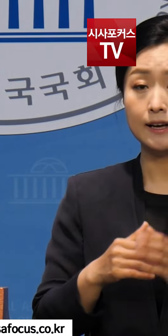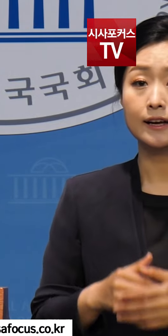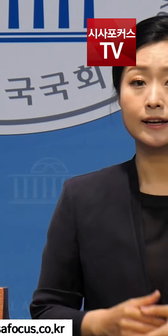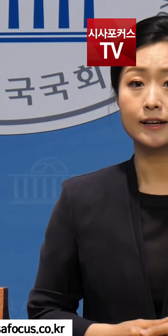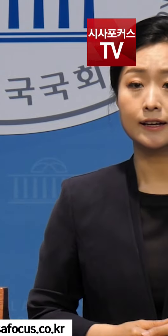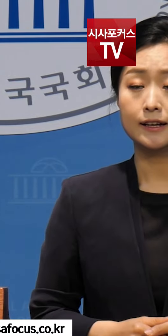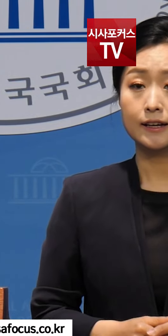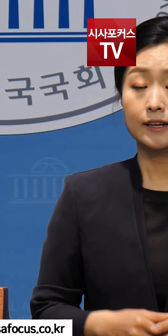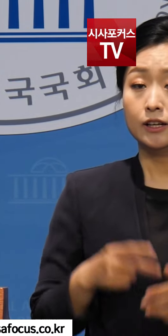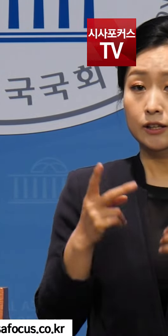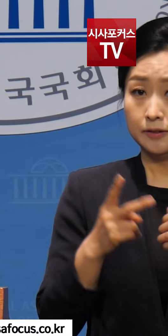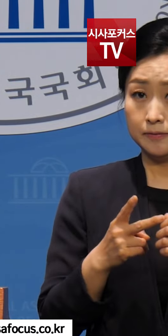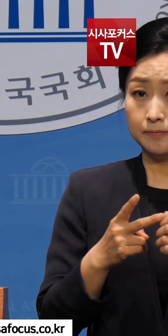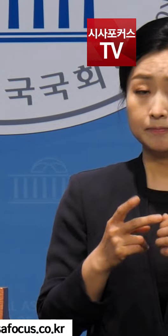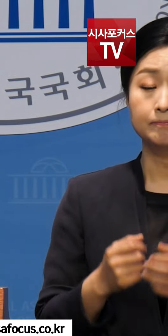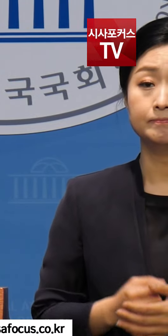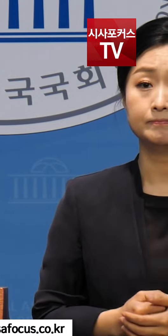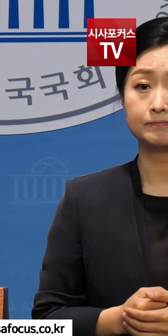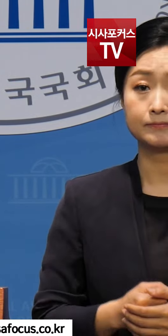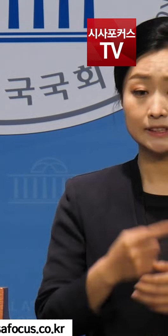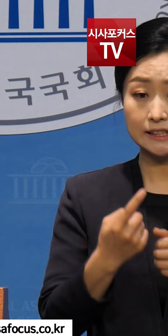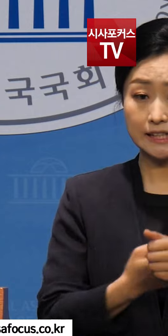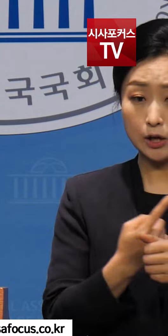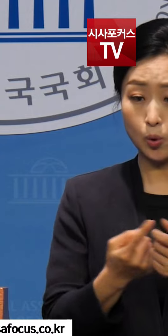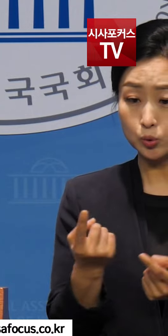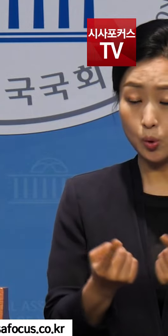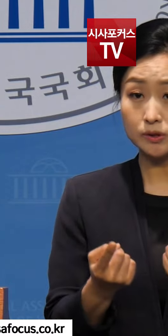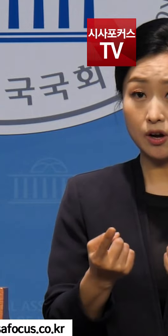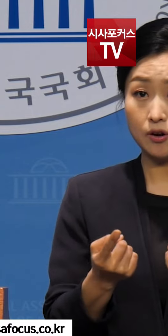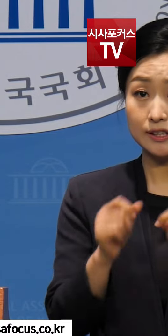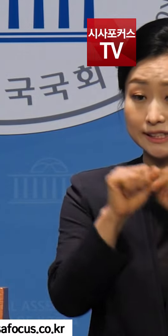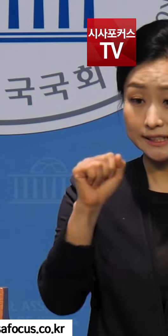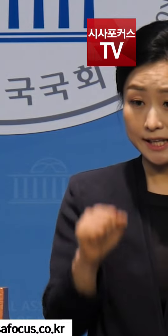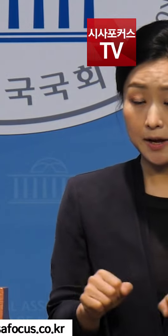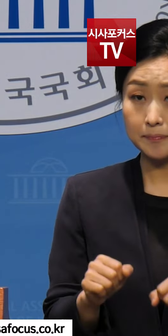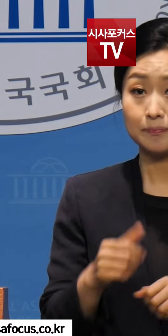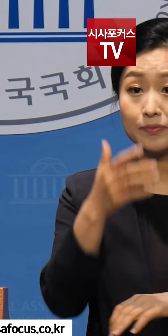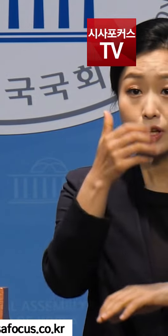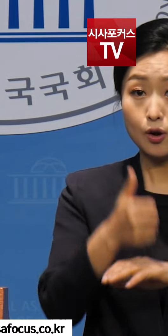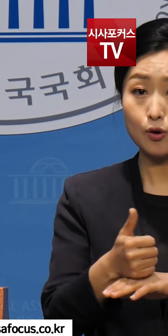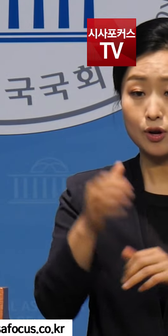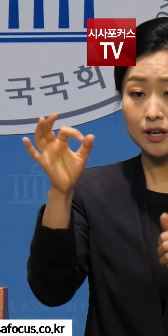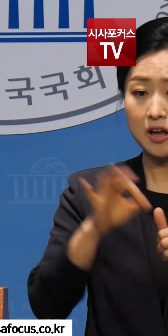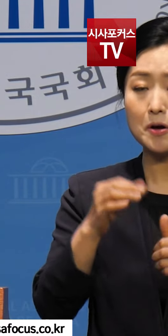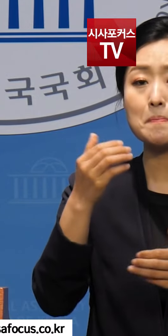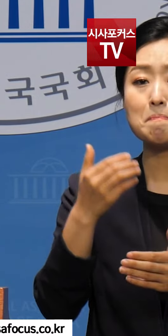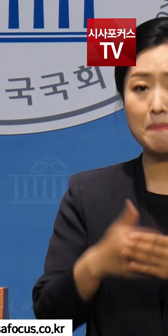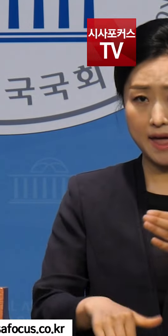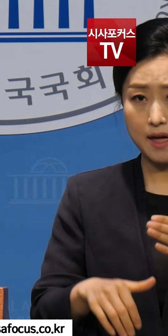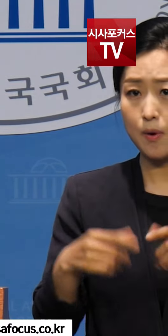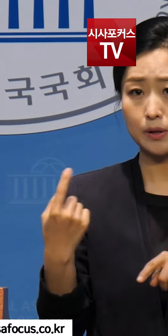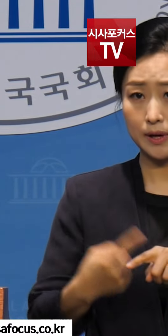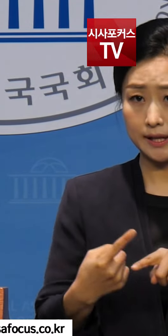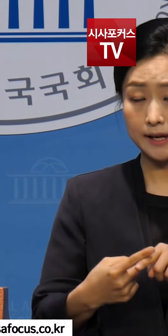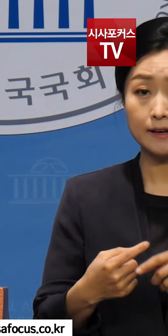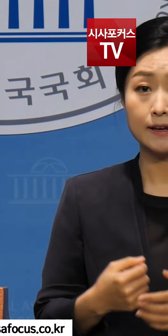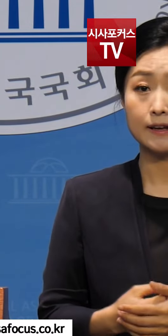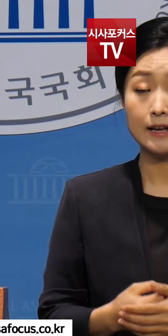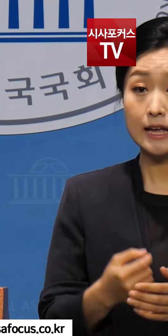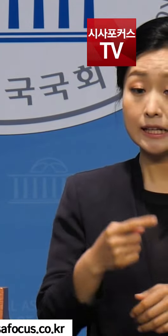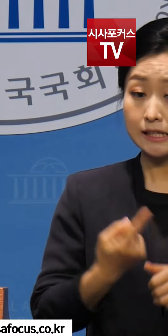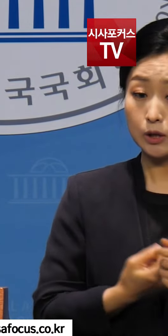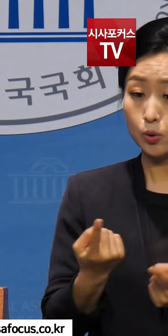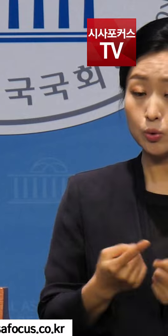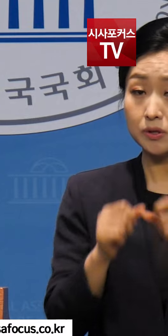불과합니다 둘째 자동조종 장치는 결국 연금을 위한 꼼수입니다 자동